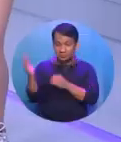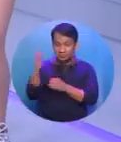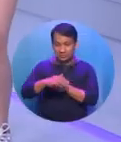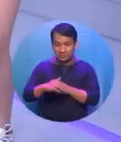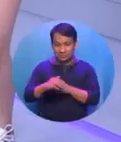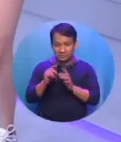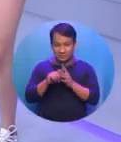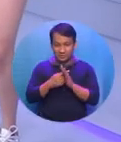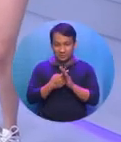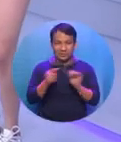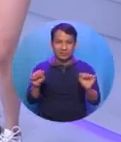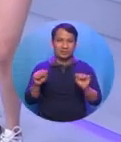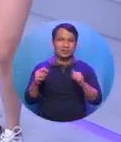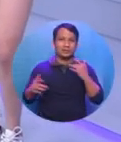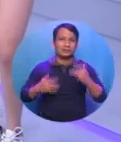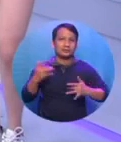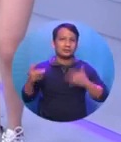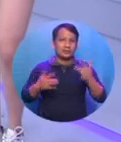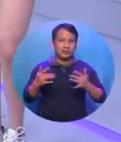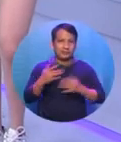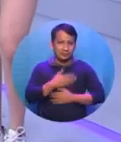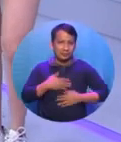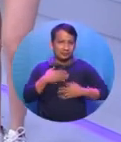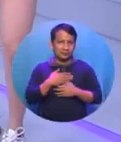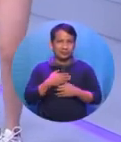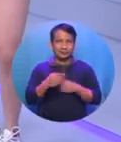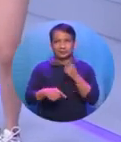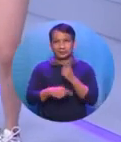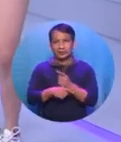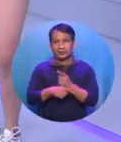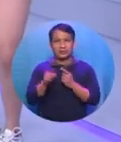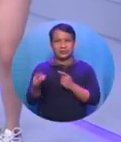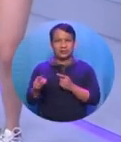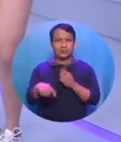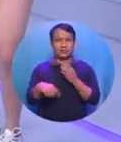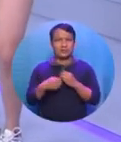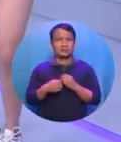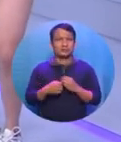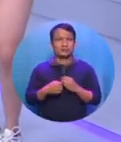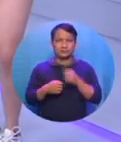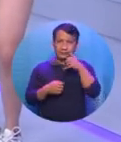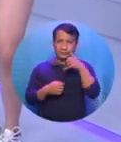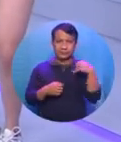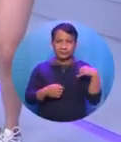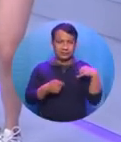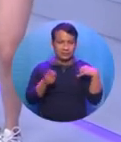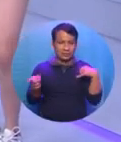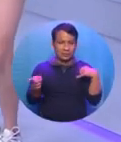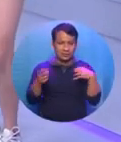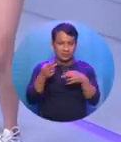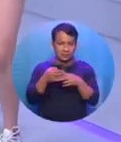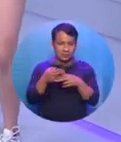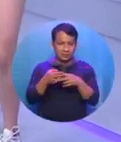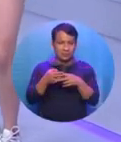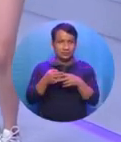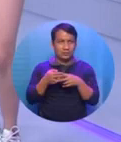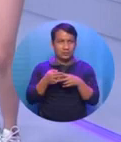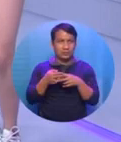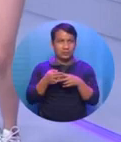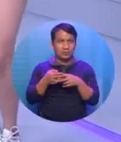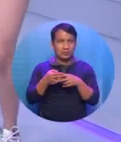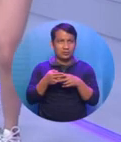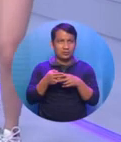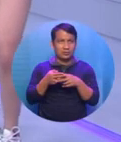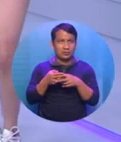mag-umpisa. Masigla! Masaya! Anyway, kahapon, yung pangalan nila, iniba